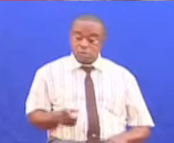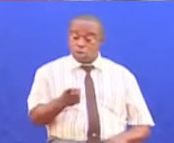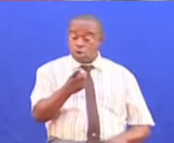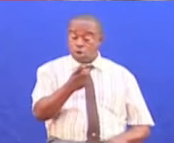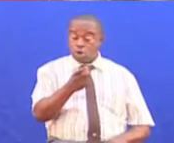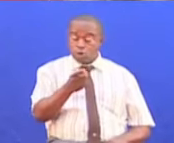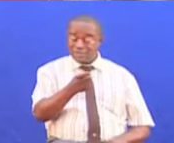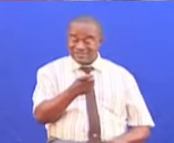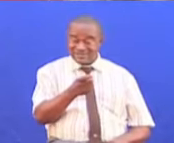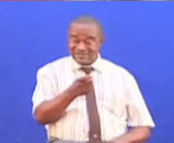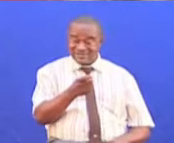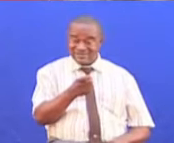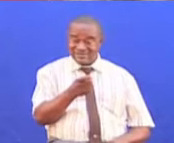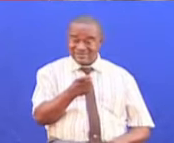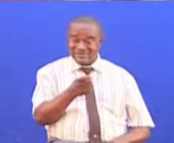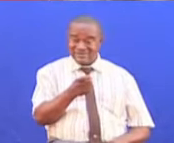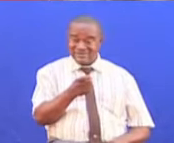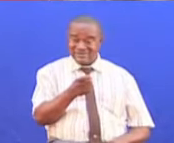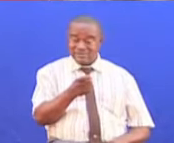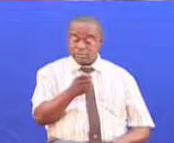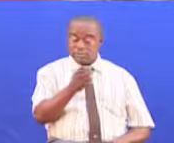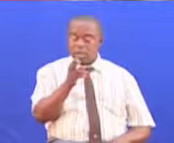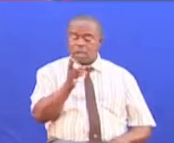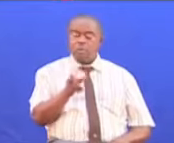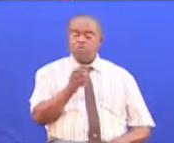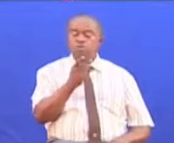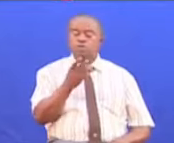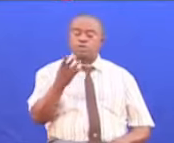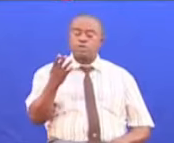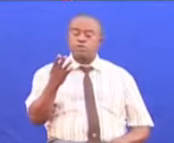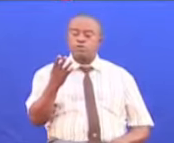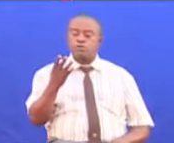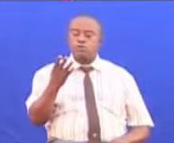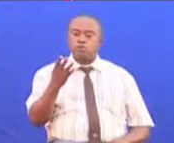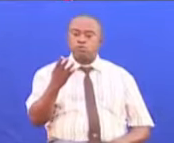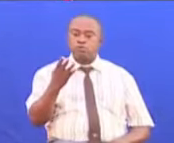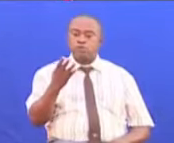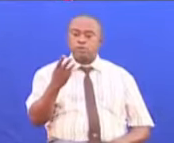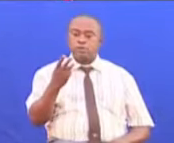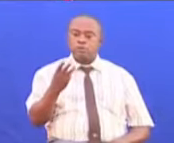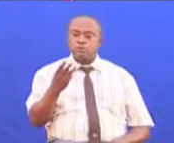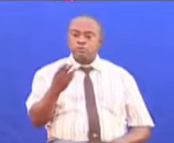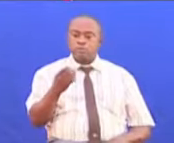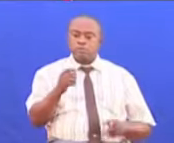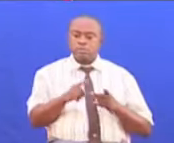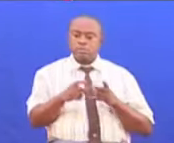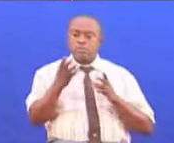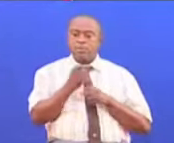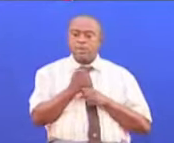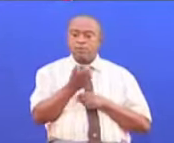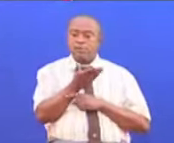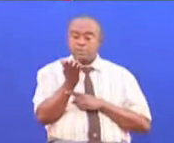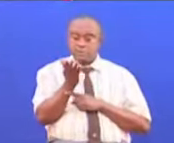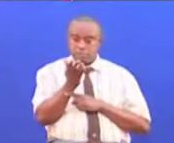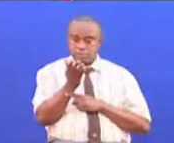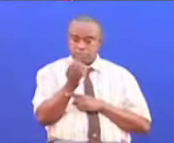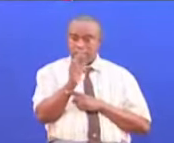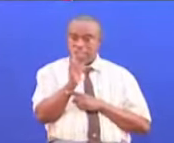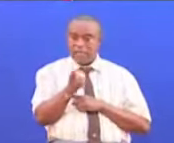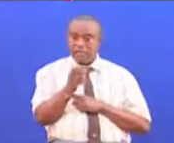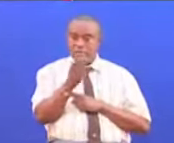pango halm shau 43 iki na jum shilingi bilion 7.4 mapat mengo halm